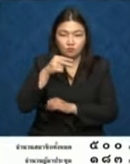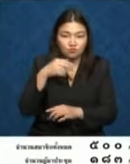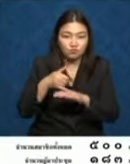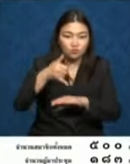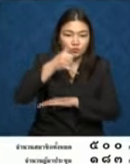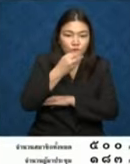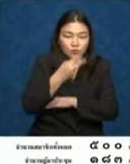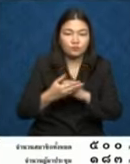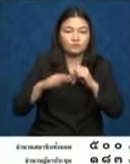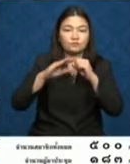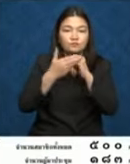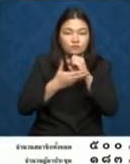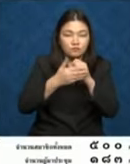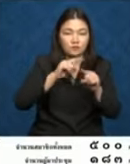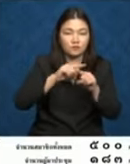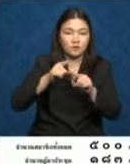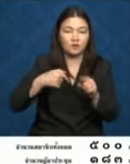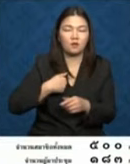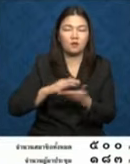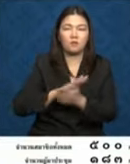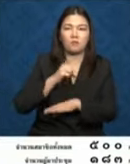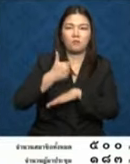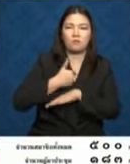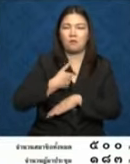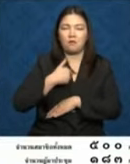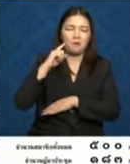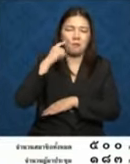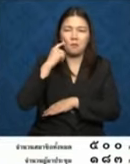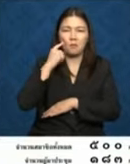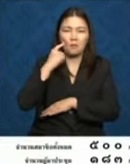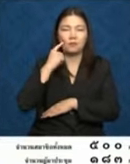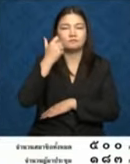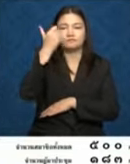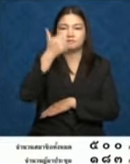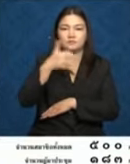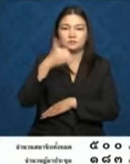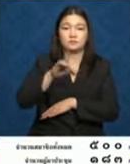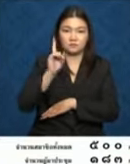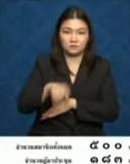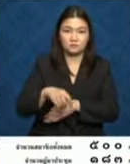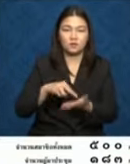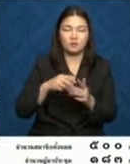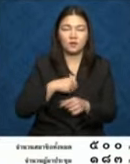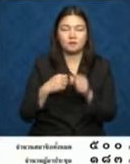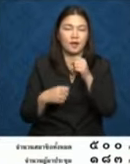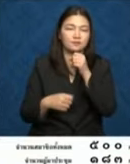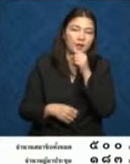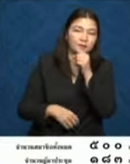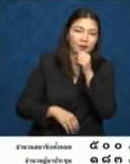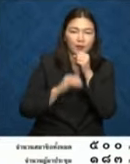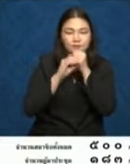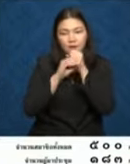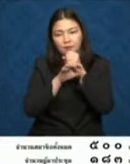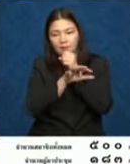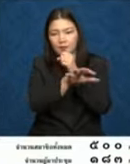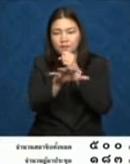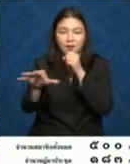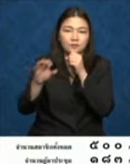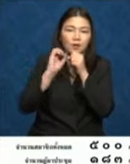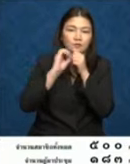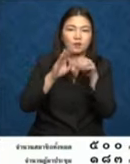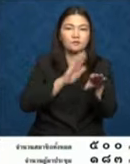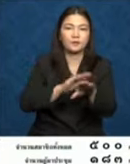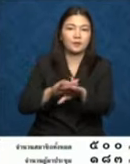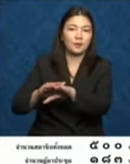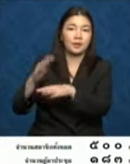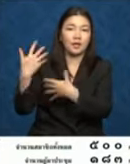อกผู้ใหญ่บ้านไม่รู้ไม่ได้บ้านไหนไม่มียาเสพติดต้องรู้ผู้ใหญ่บ้านก็ประกาศเสียงตามสายดำเนินการทำหน้าที่ทันทีเลยครับ